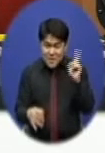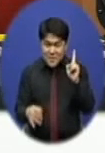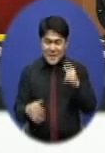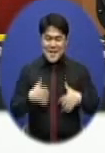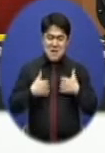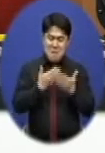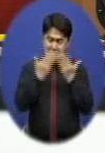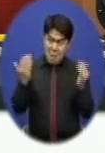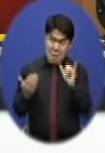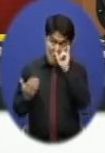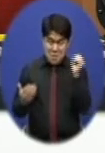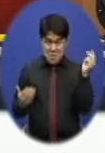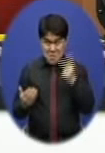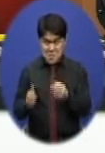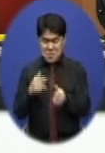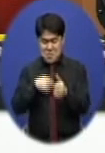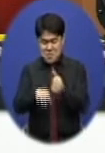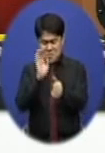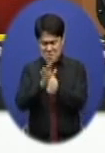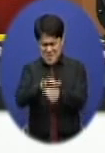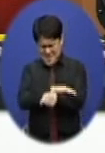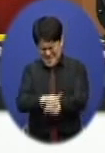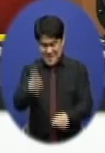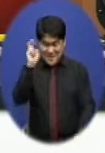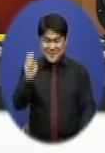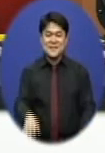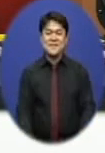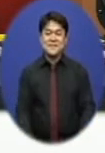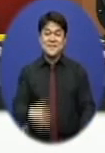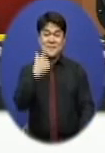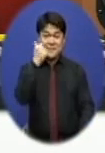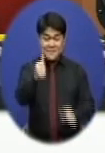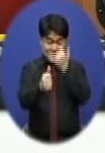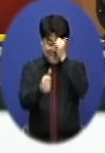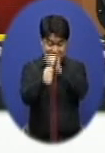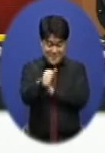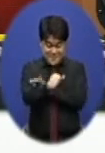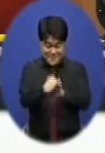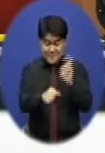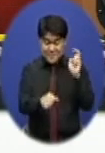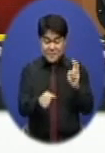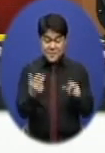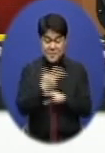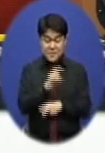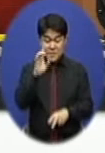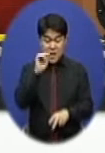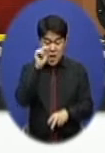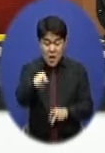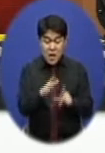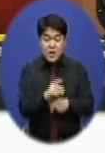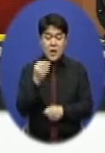굉장히 쾌활하시고 네. 내조도 너무너무 잘하실 그러게요. 것 같아. 아버님한테도 잘해드릴 것 같은데 네. 일주일에 한 번씩 가시면서